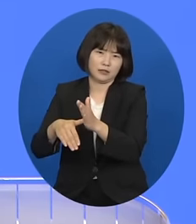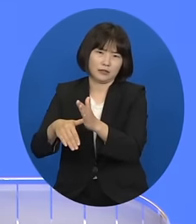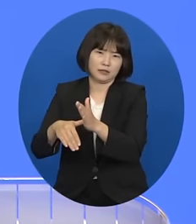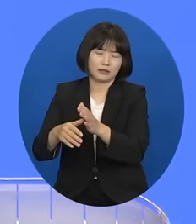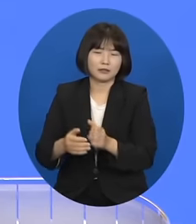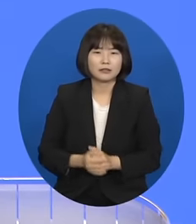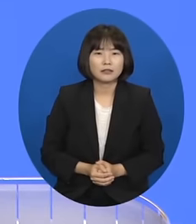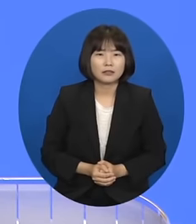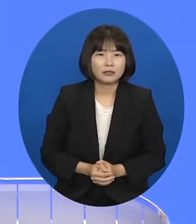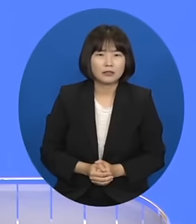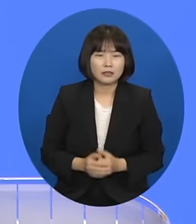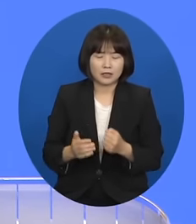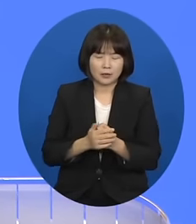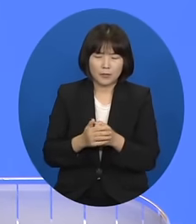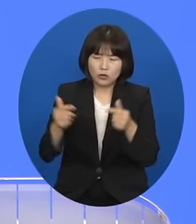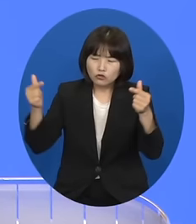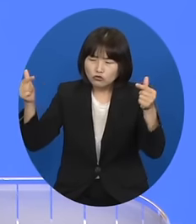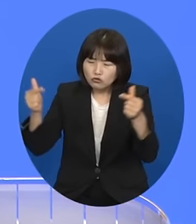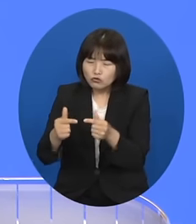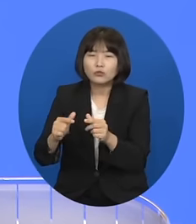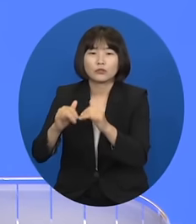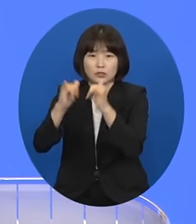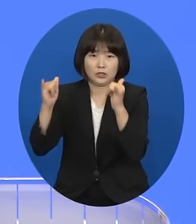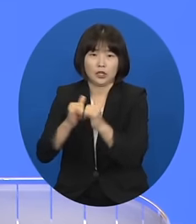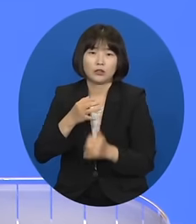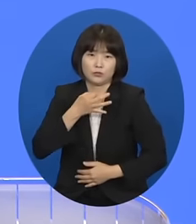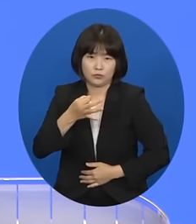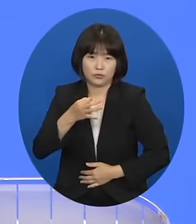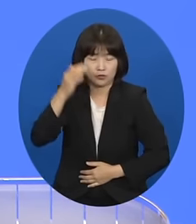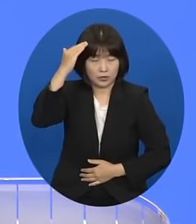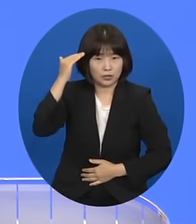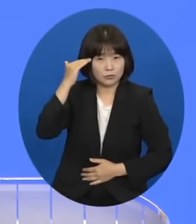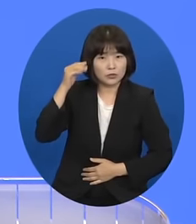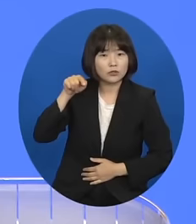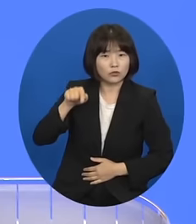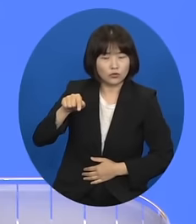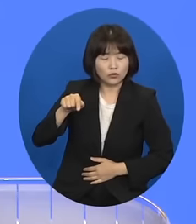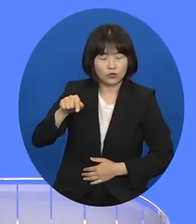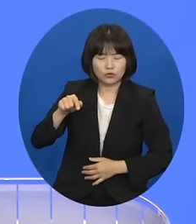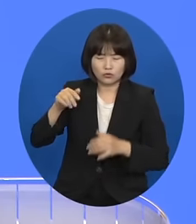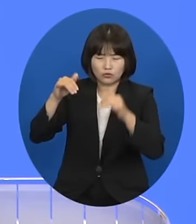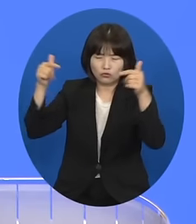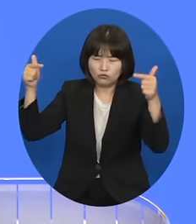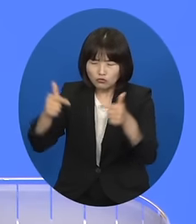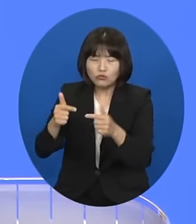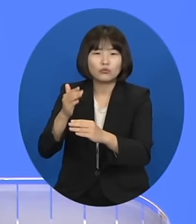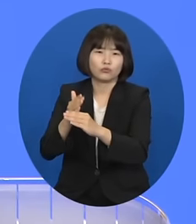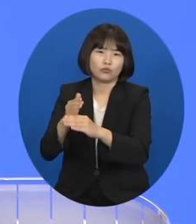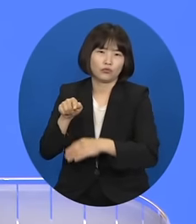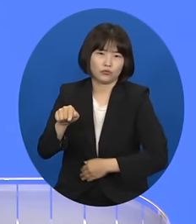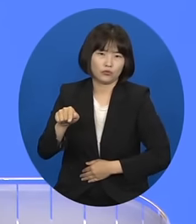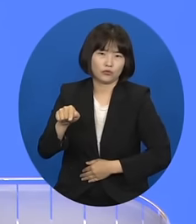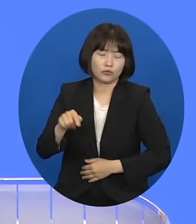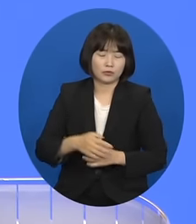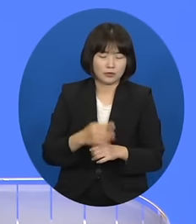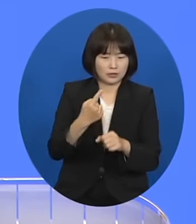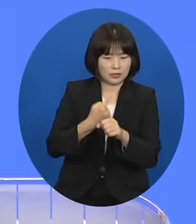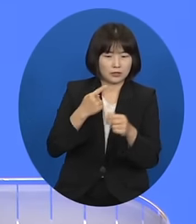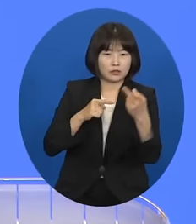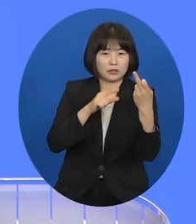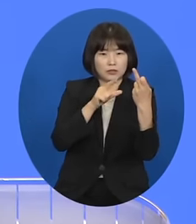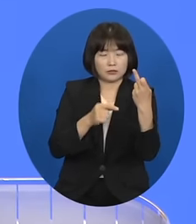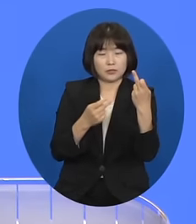우리가 축소사회라고 부르죠. 대한민국은 지금 축소되고 있습니다. 작년 12월